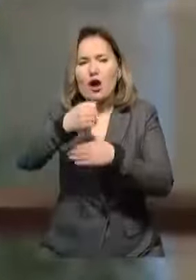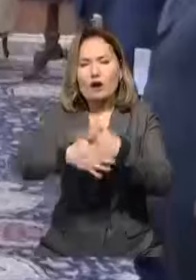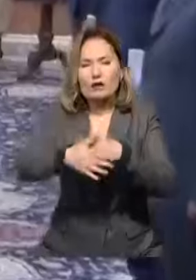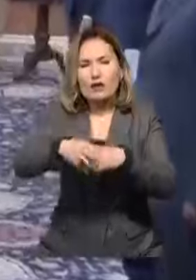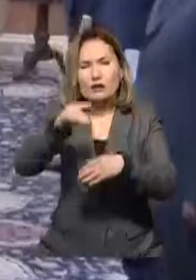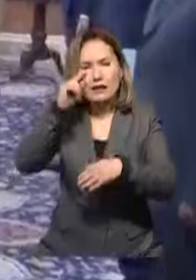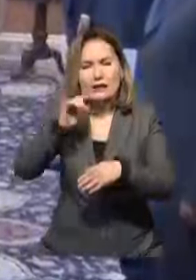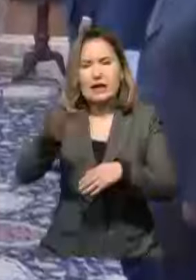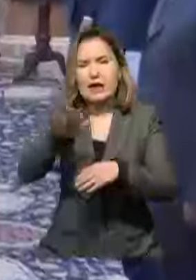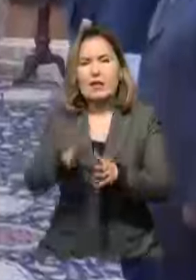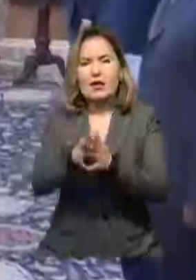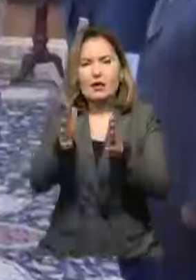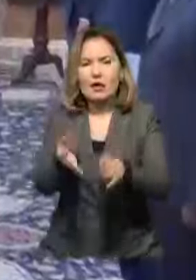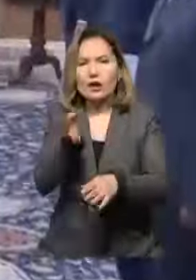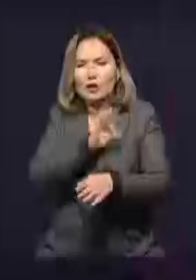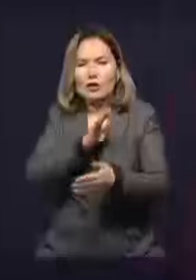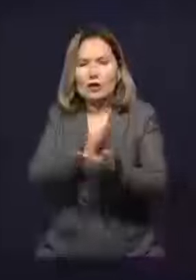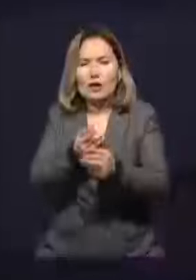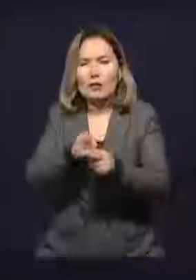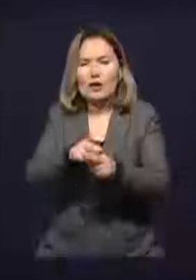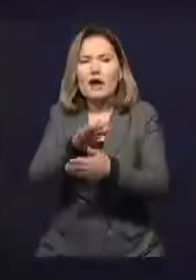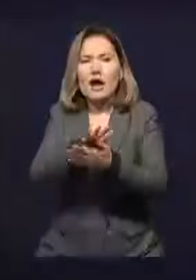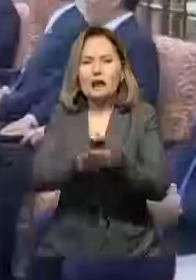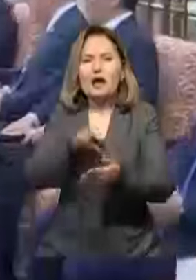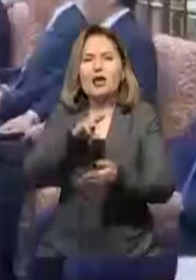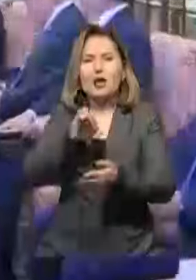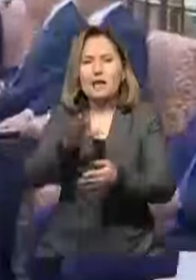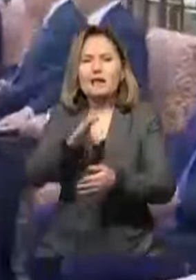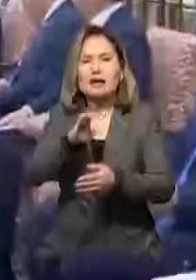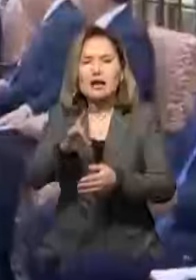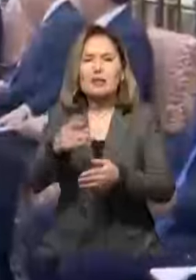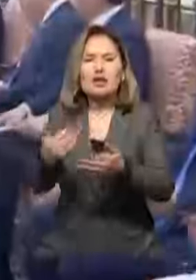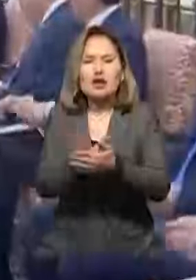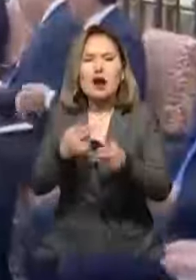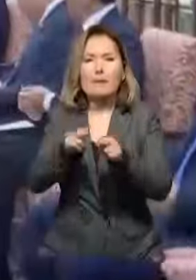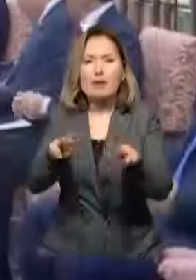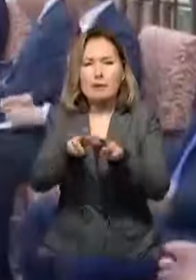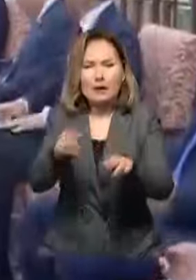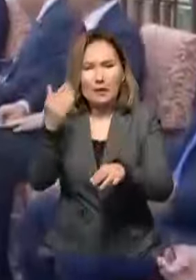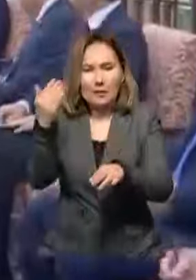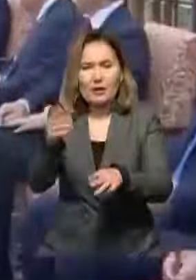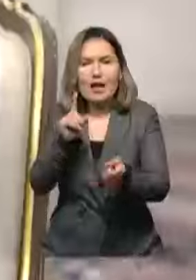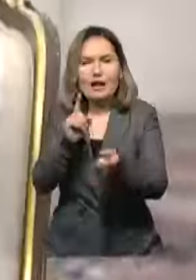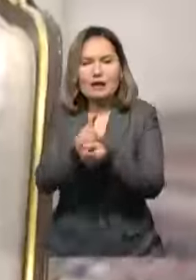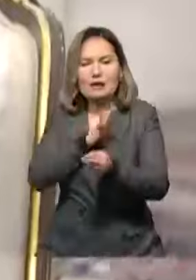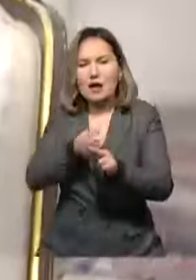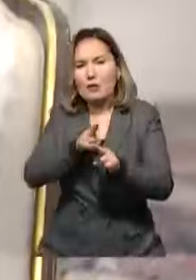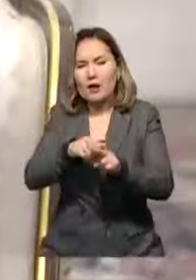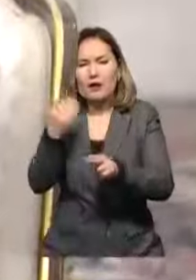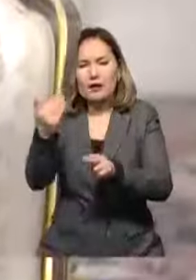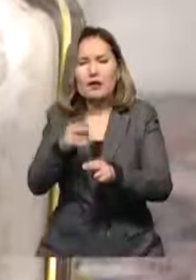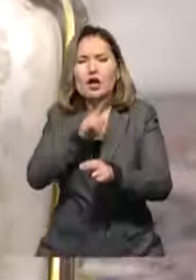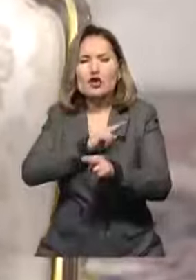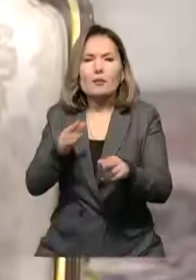ашады. Истанадағы игі кездесу мұнымен бітпет. Әрі қарай Қасым Жомарт Тоқаев Сингапурдың жаңа премьер-министрі Лоуренс Вонгпен жүздесті. Оны